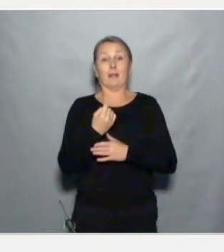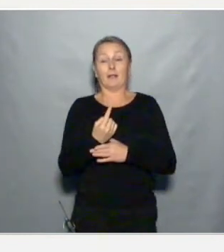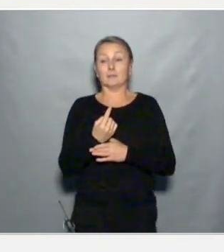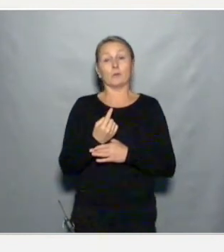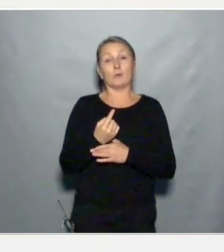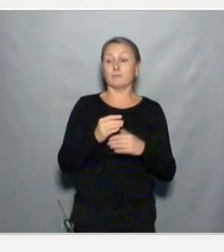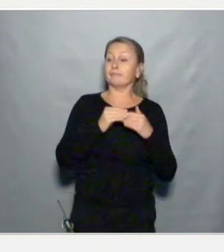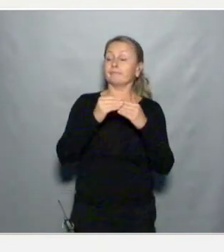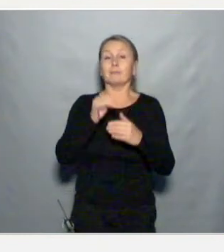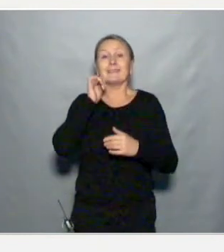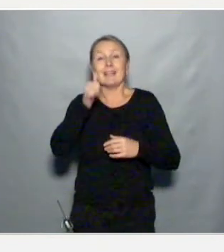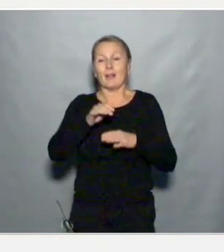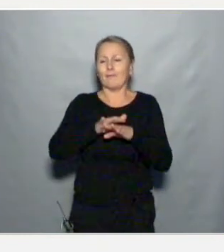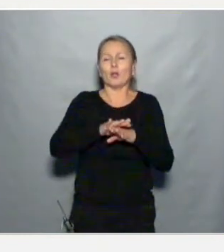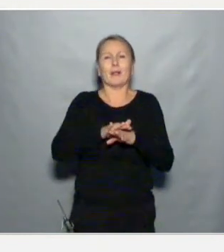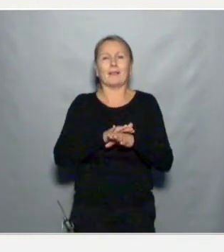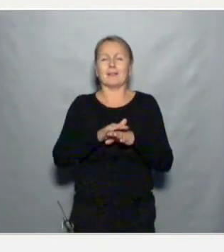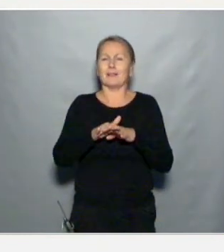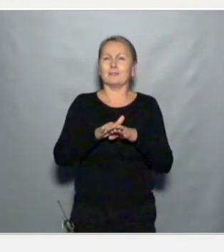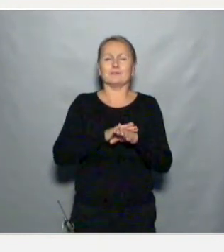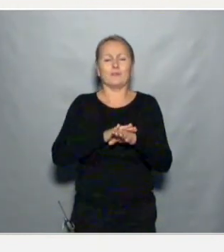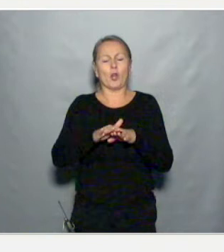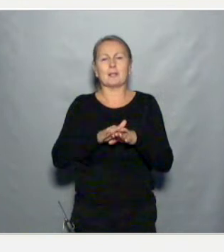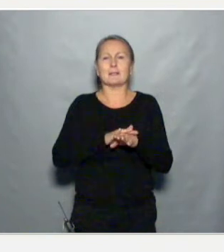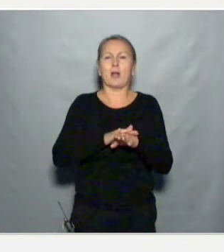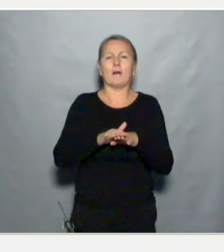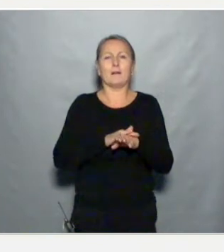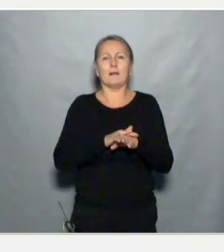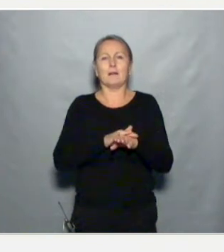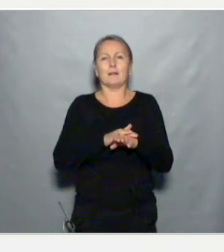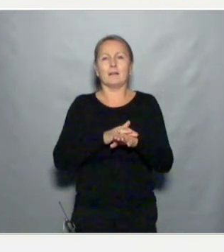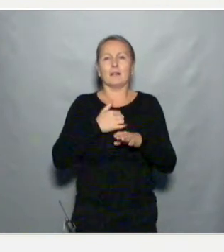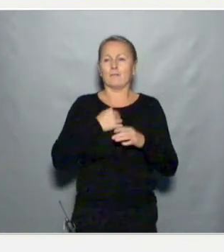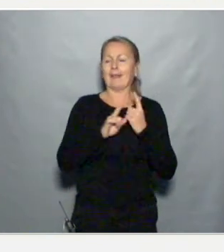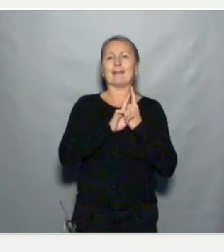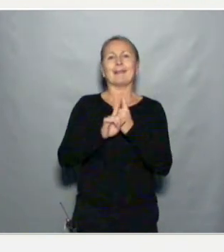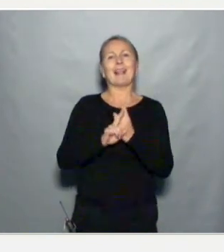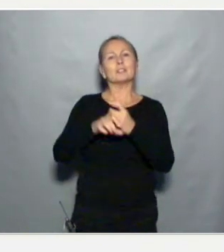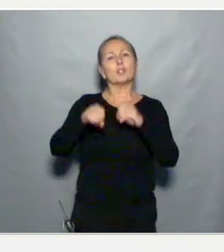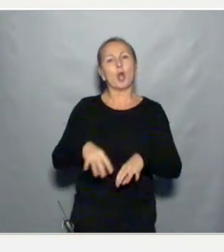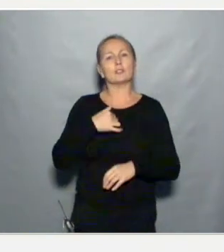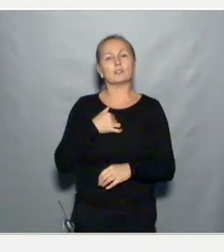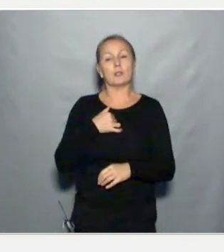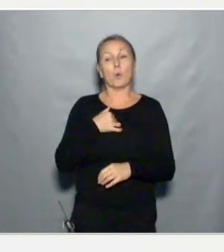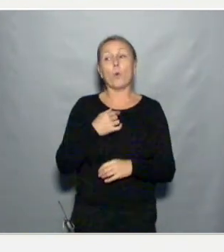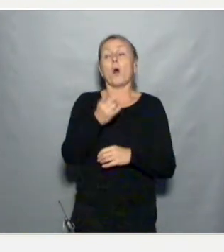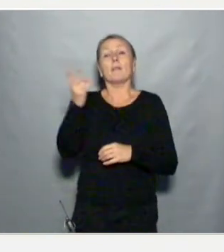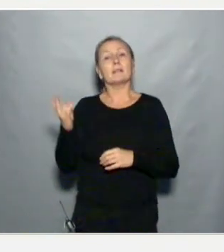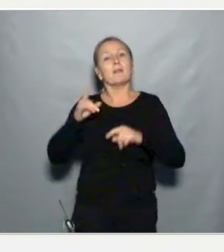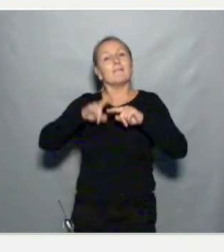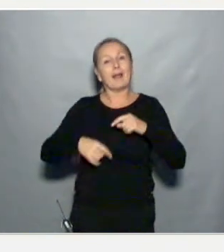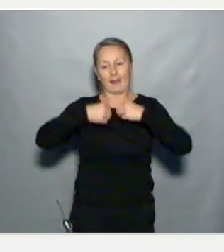jag kände en känsla av att jag var identitetslös och just annorlunda och